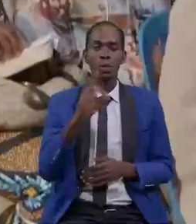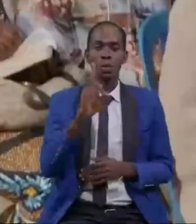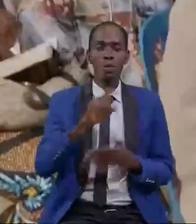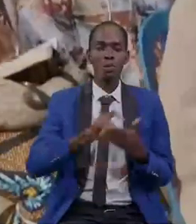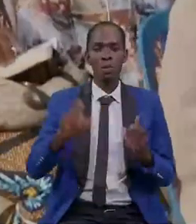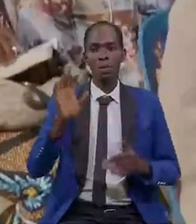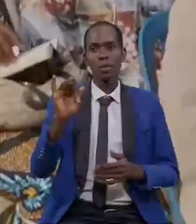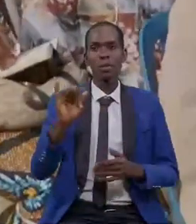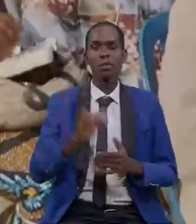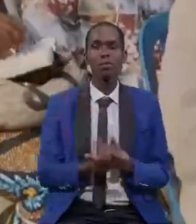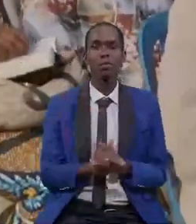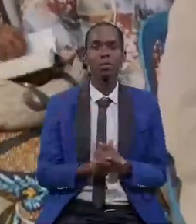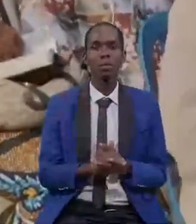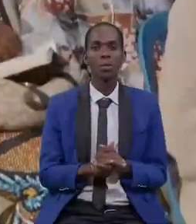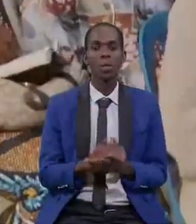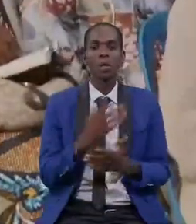verset 19.